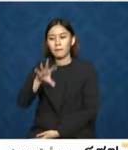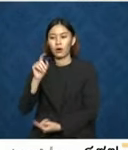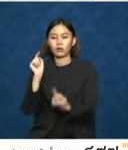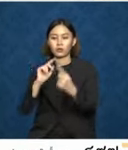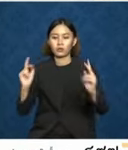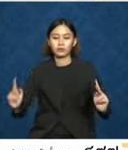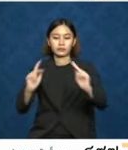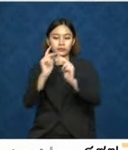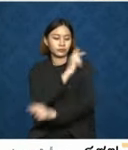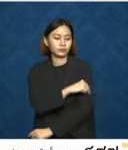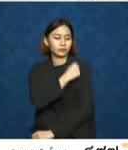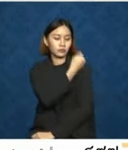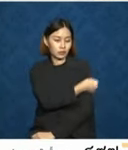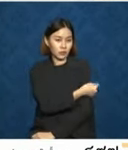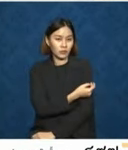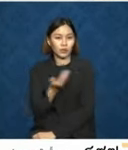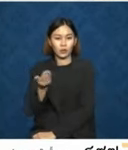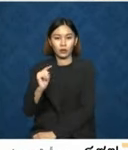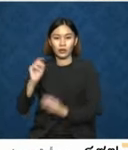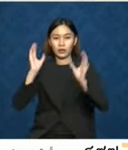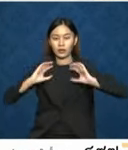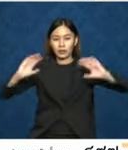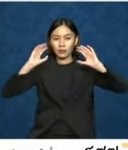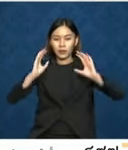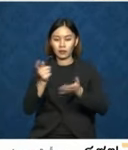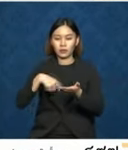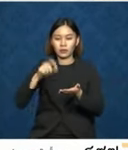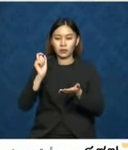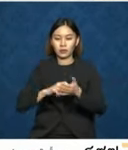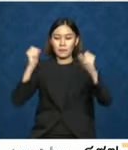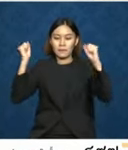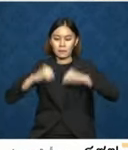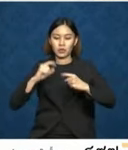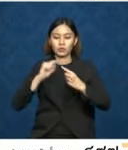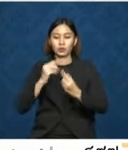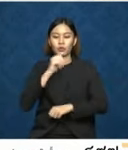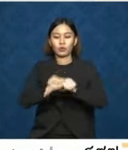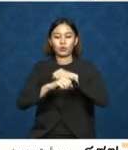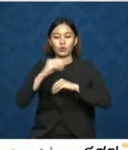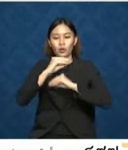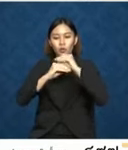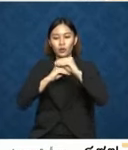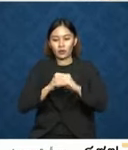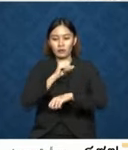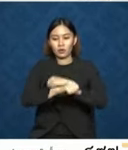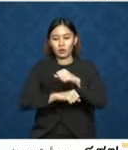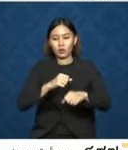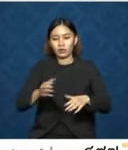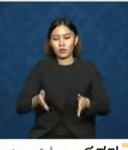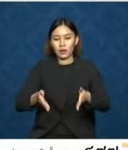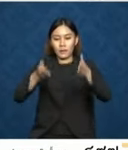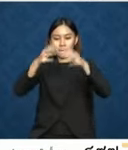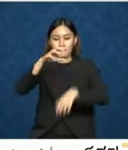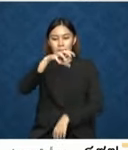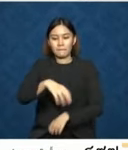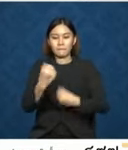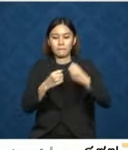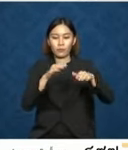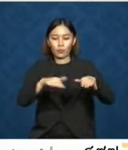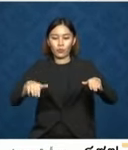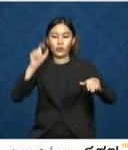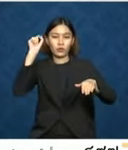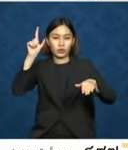กระทรวงสาสุขค่ะขอให้รัฐบาลได้อนุมัติโครงการก่อสร้างอาคารจอดรถในโรงพยาบาลแพร่อย่างเร่งด่วนด้วย